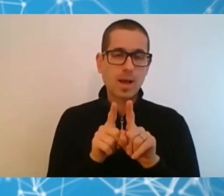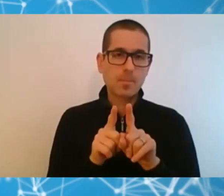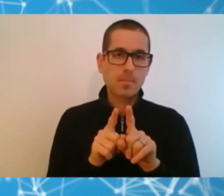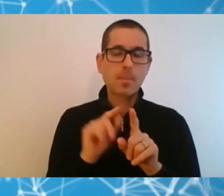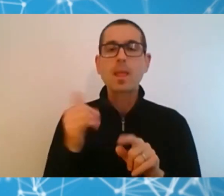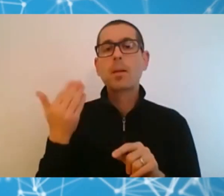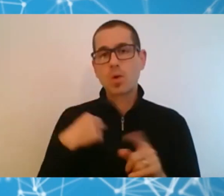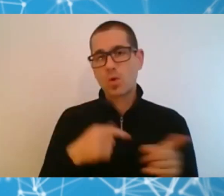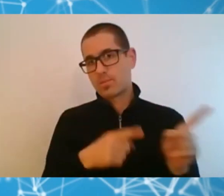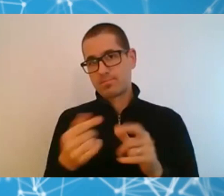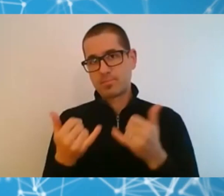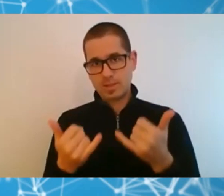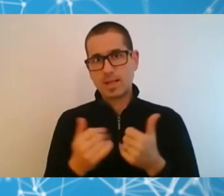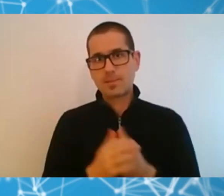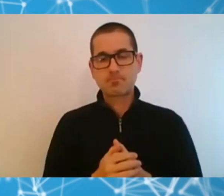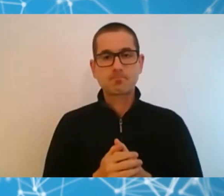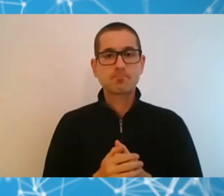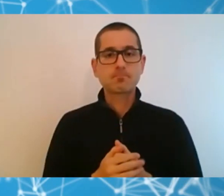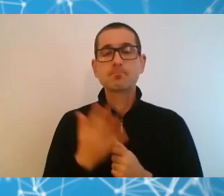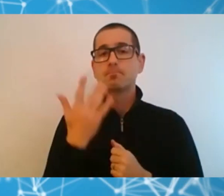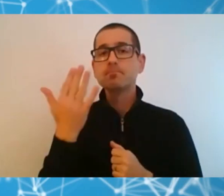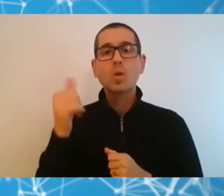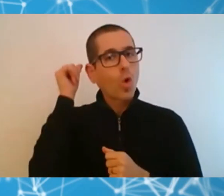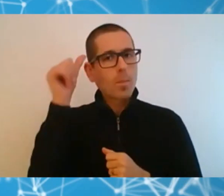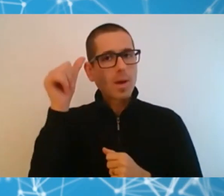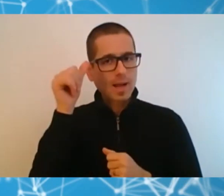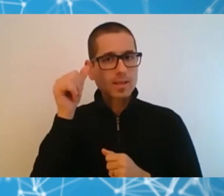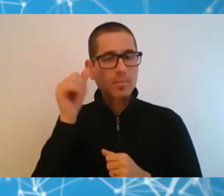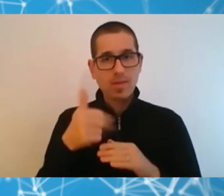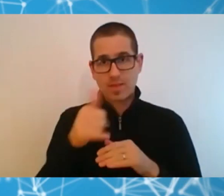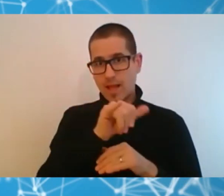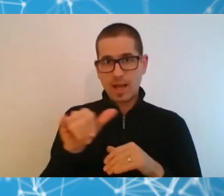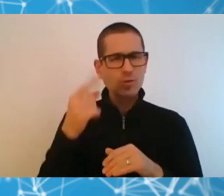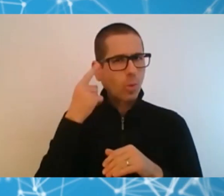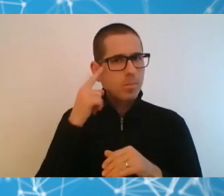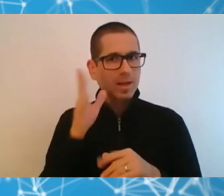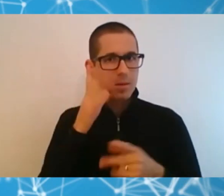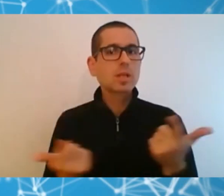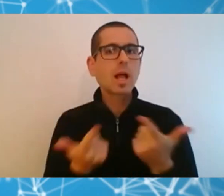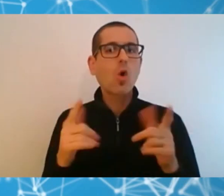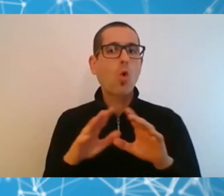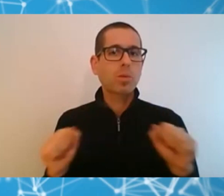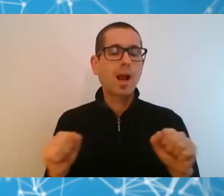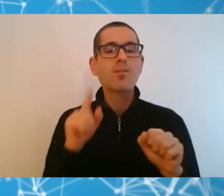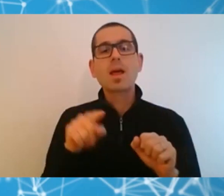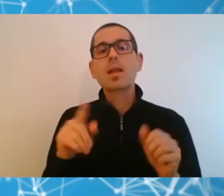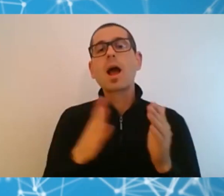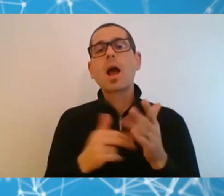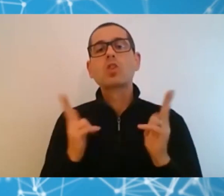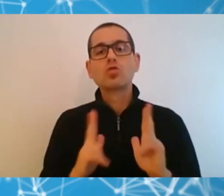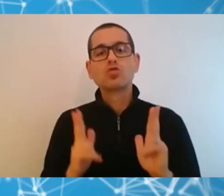to do zdaj. Koliko operacij pa na leto menite, da boste lahko opravili? In kakšna je čakalna